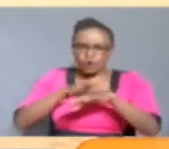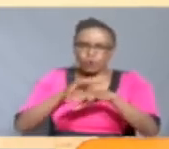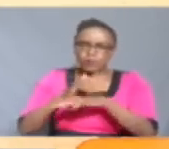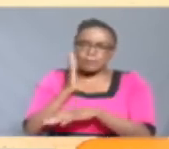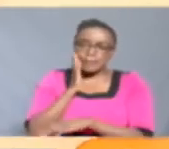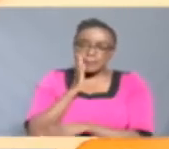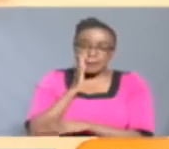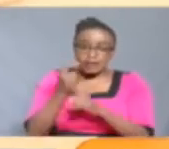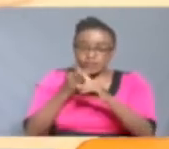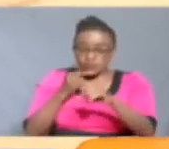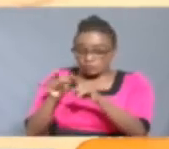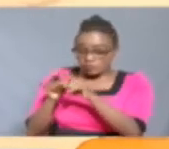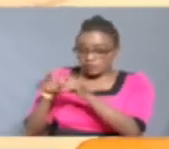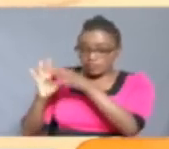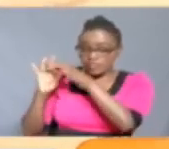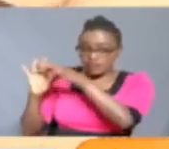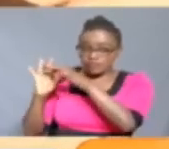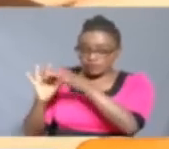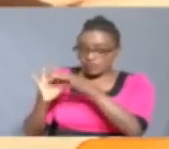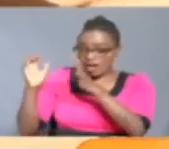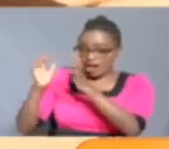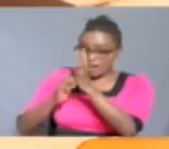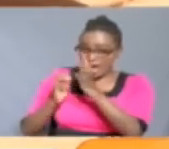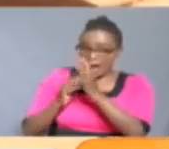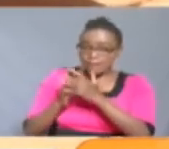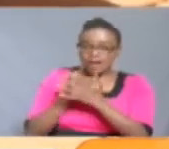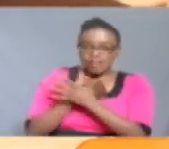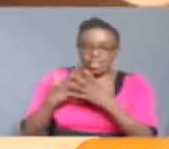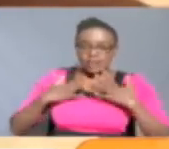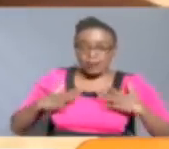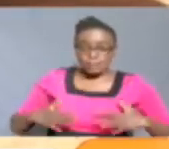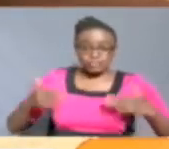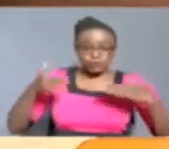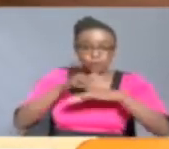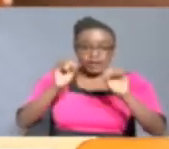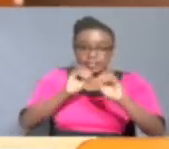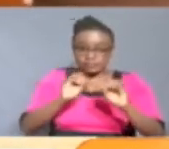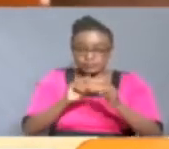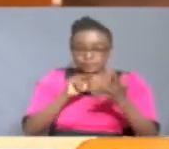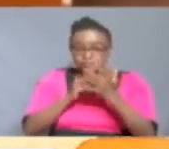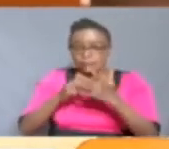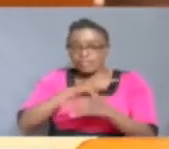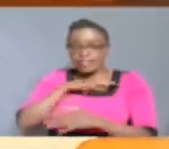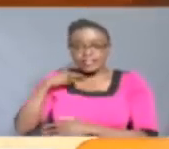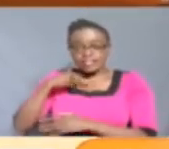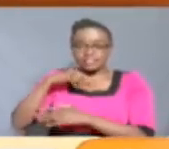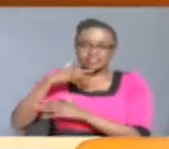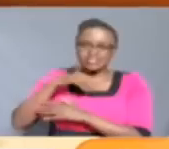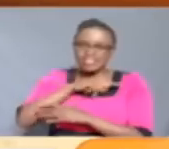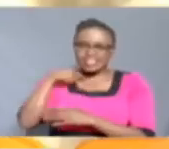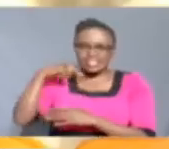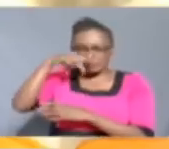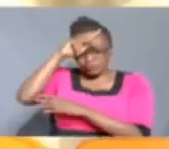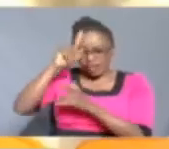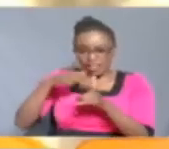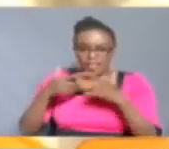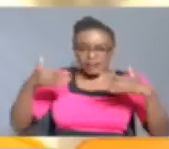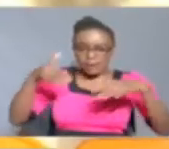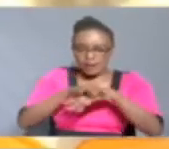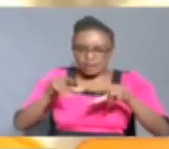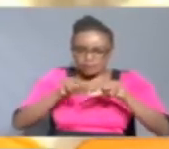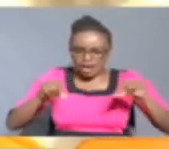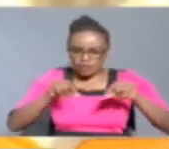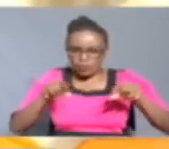Aidha, kulingana na mila za jamii ya Wakamba, ikiwa hakuna mwili wa kuzika, basi kondoo uchinjwa na uchafu wa utumbo wake kuzikwa,